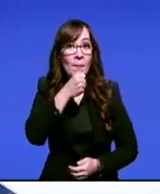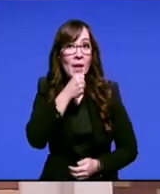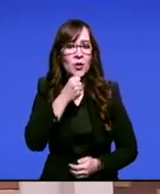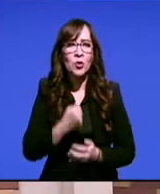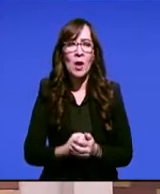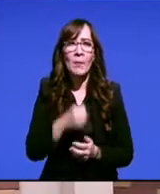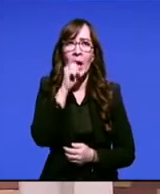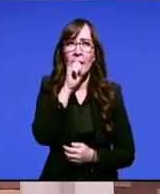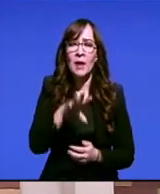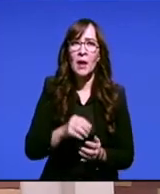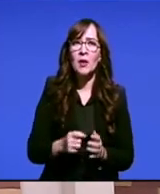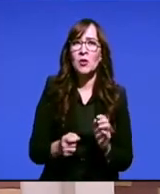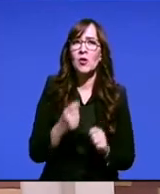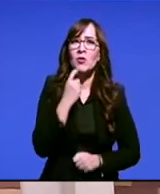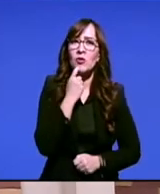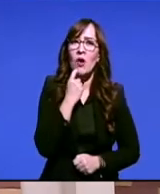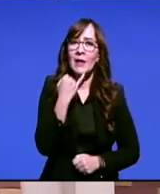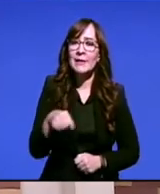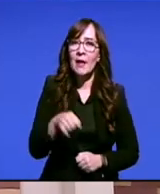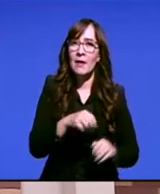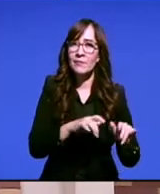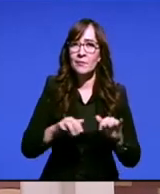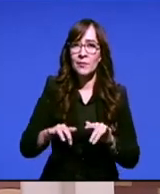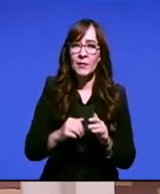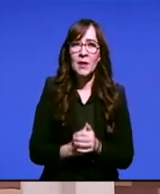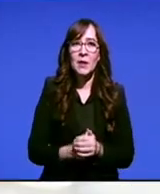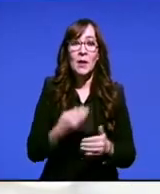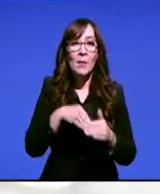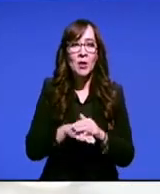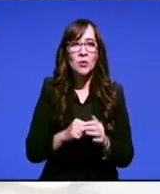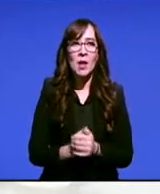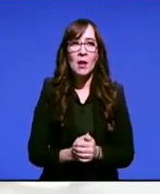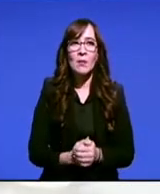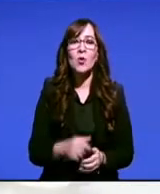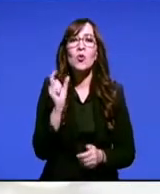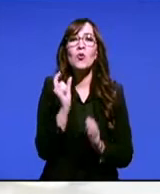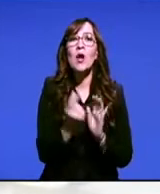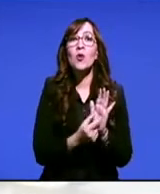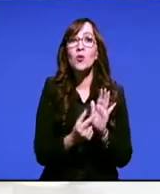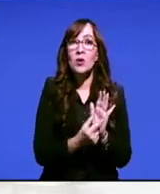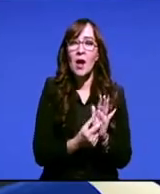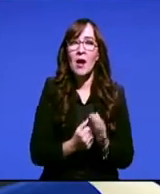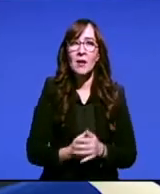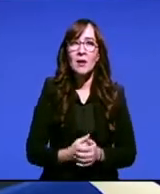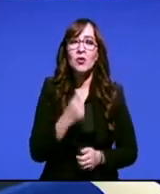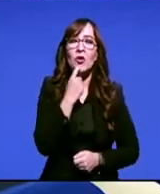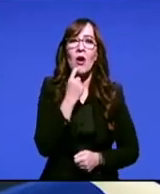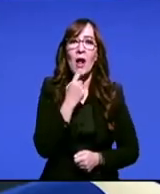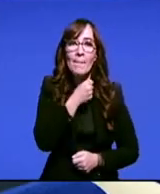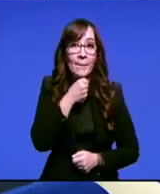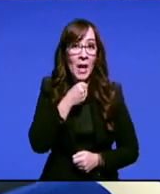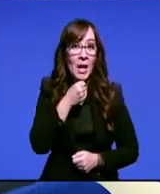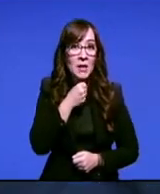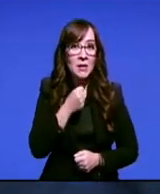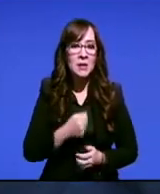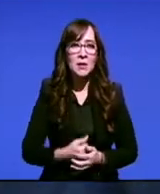RUU Cipta Kerja ke DPR yang masuk dalam revisi Undang-Undang Nomor 40 tahun 1999 tentang pers. RUU